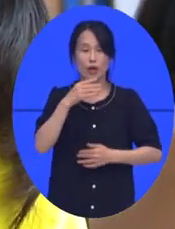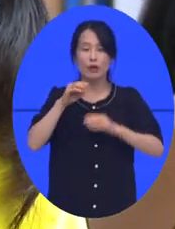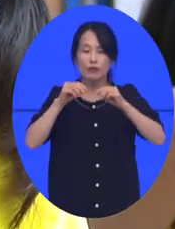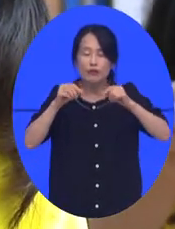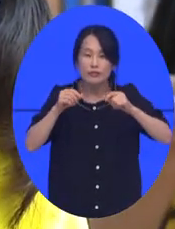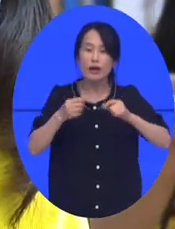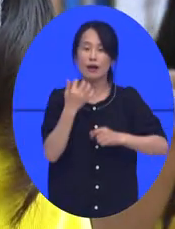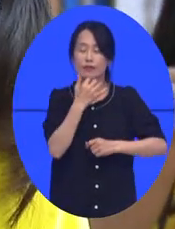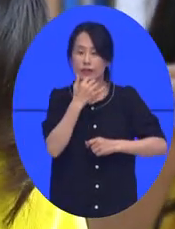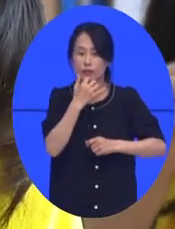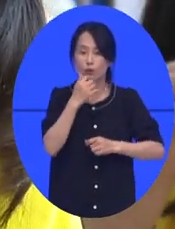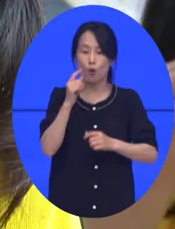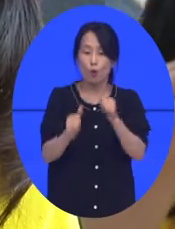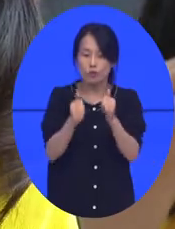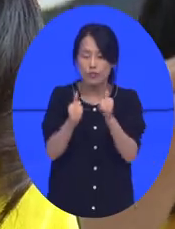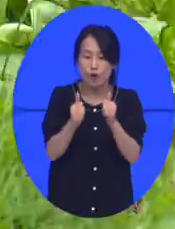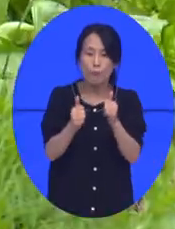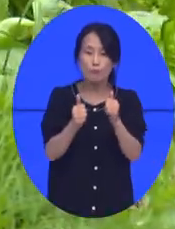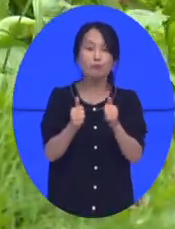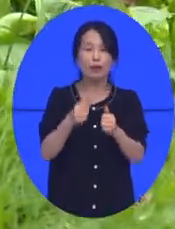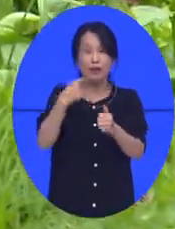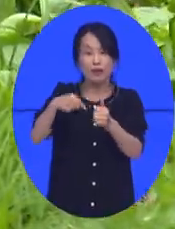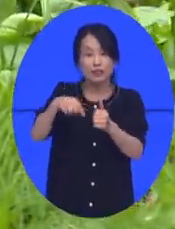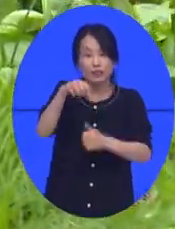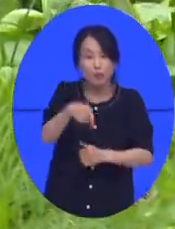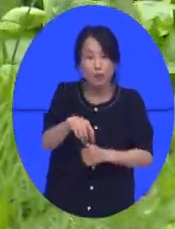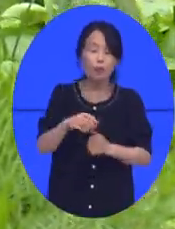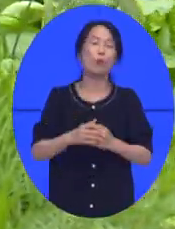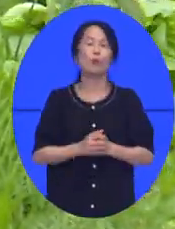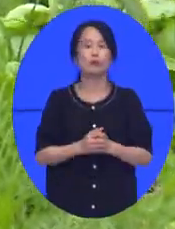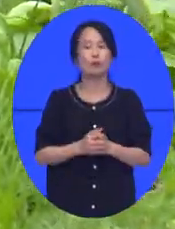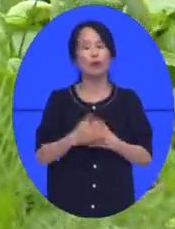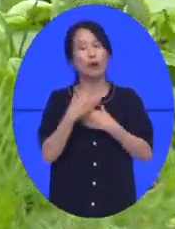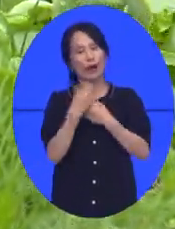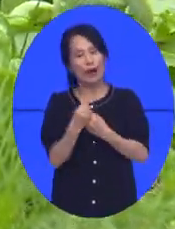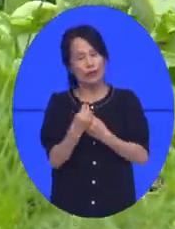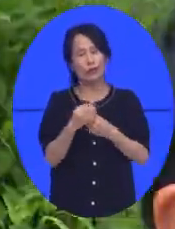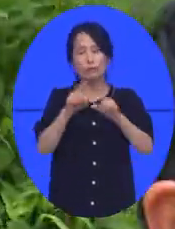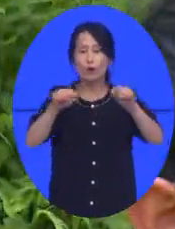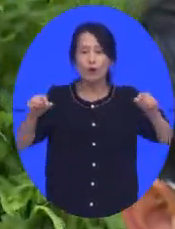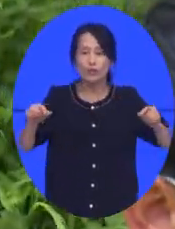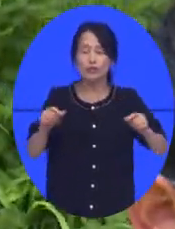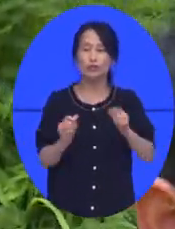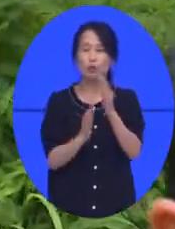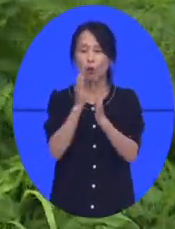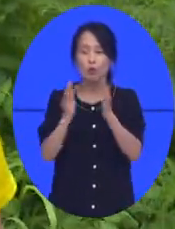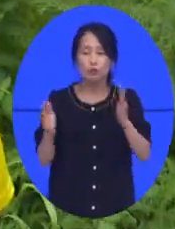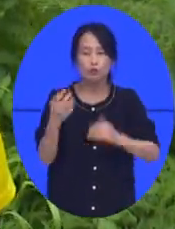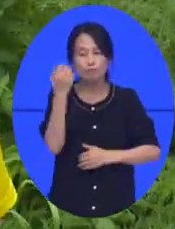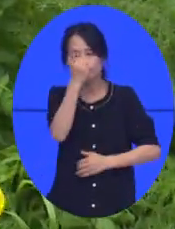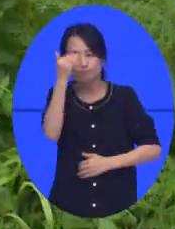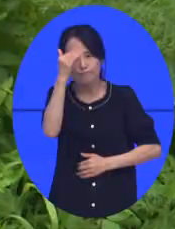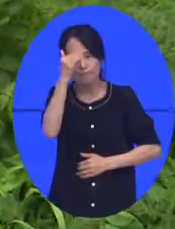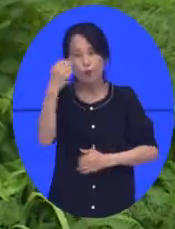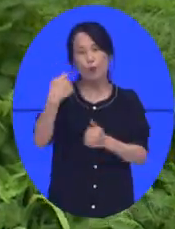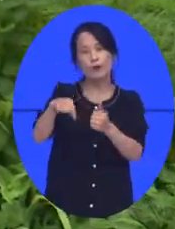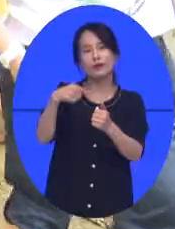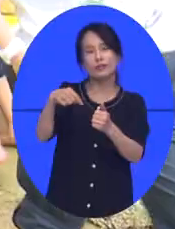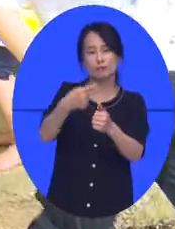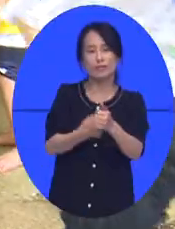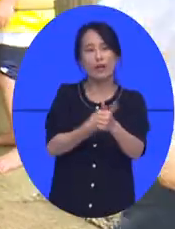실험을 진행하는 식품 첨가물 교실, 친환경 안심 먹거리 체험, 숲 생태계를 체험하는 생태 환경 교육